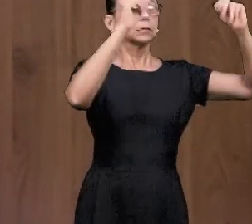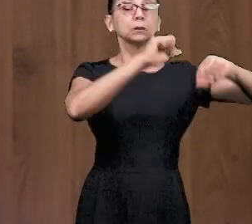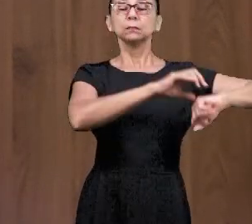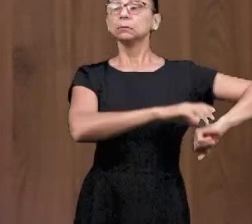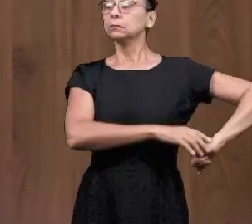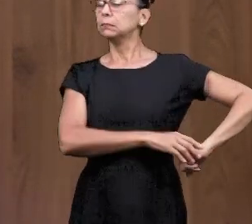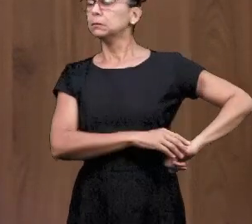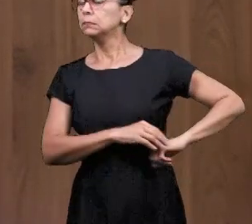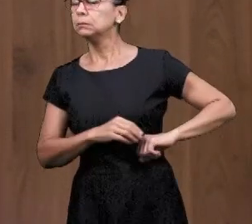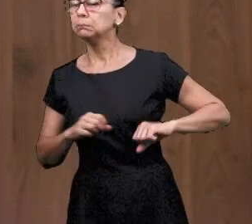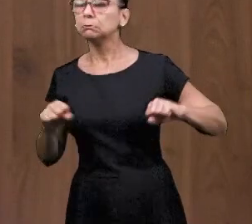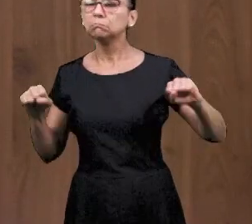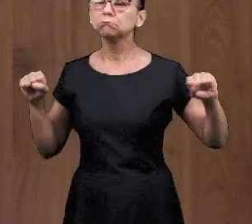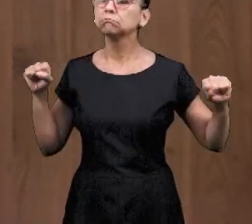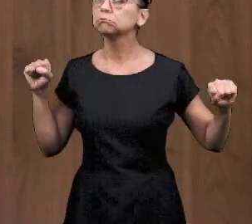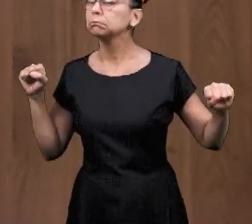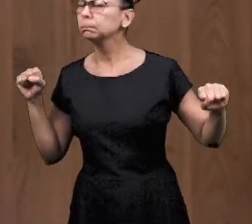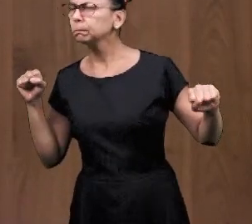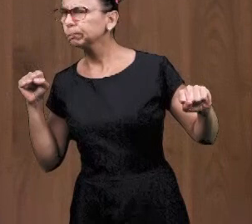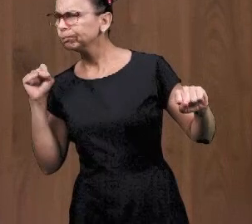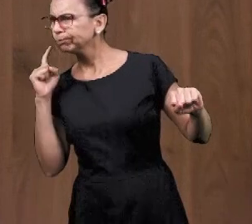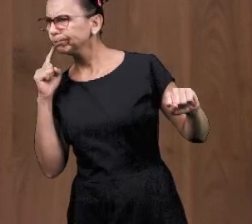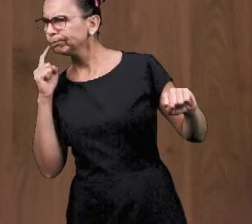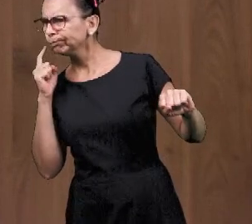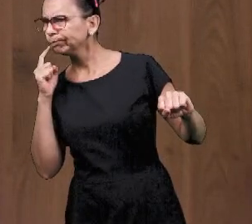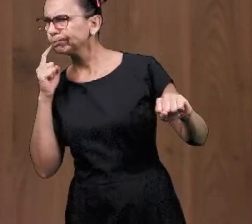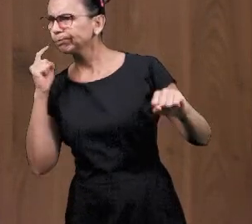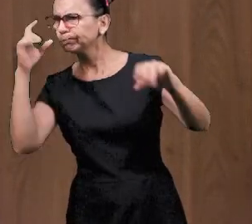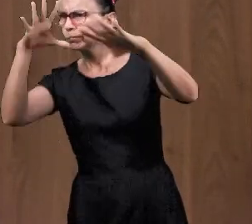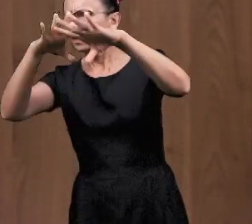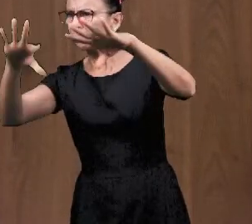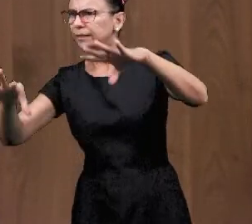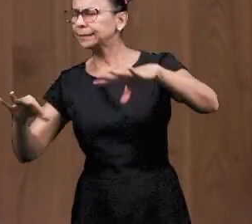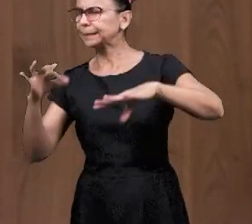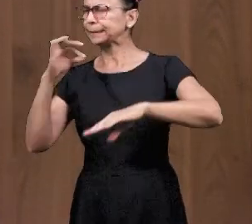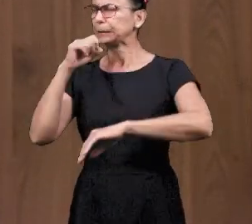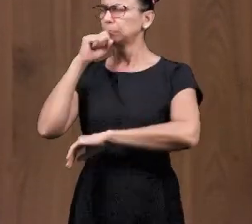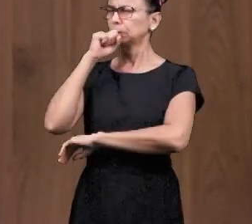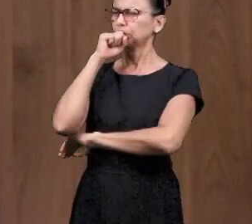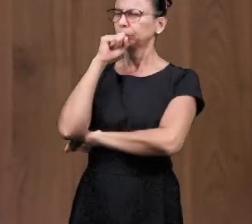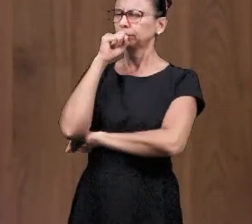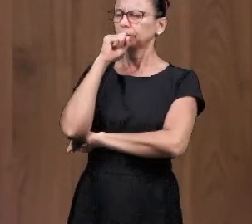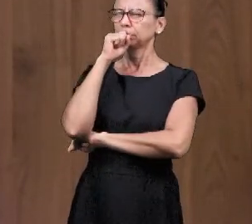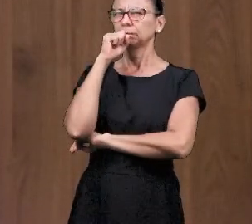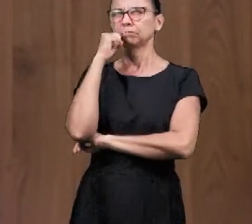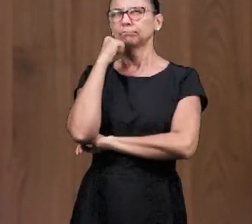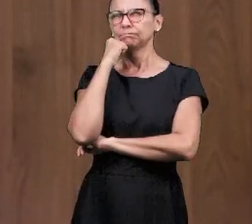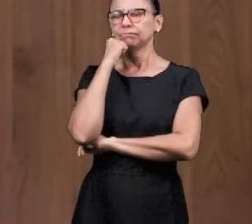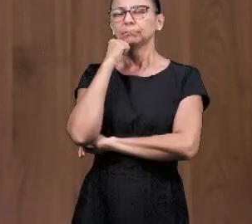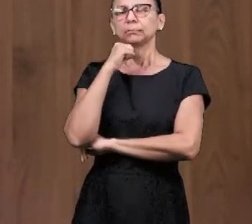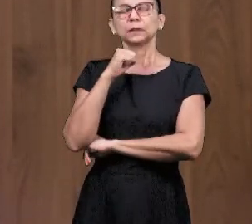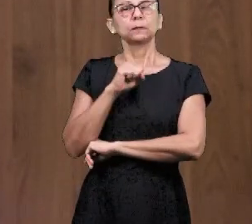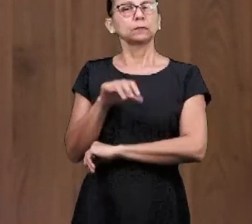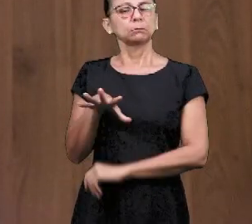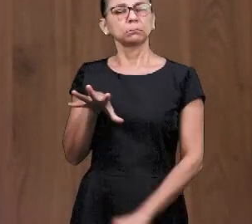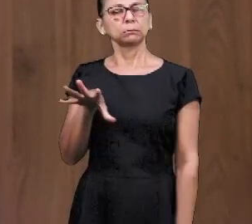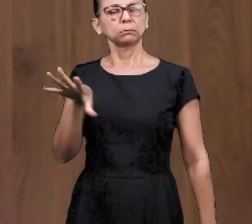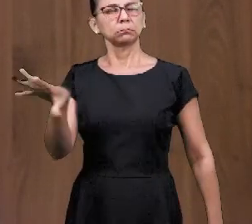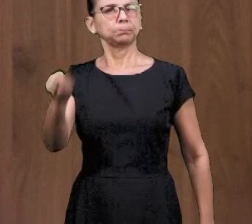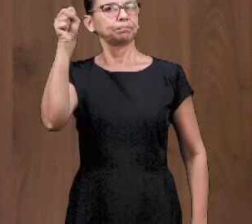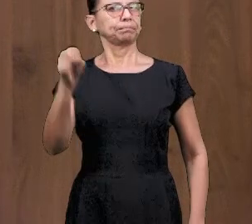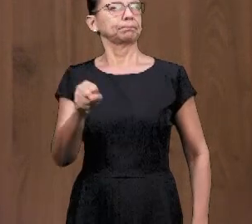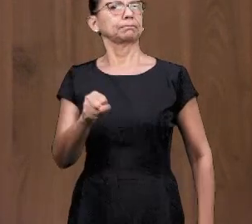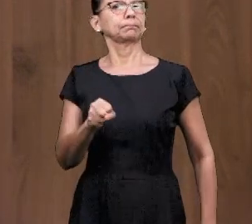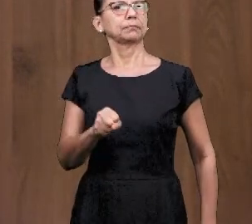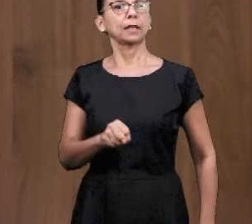la vigne de Naboth. Cette vigne était voisine de son palais. Il a essayé de prendre la vigne de